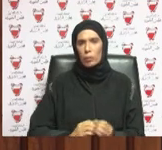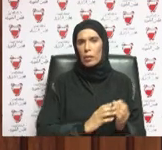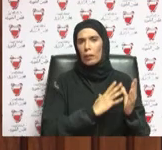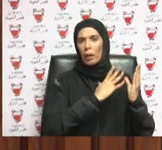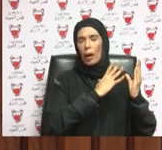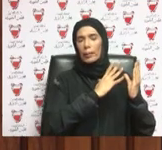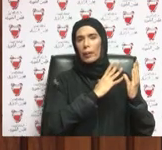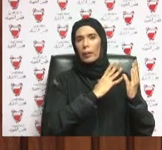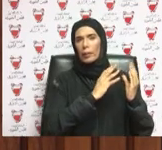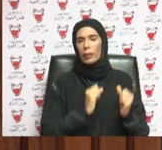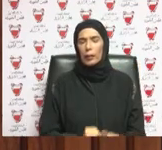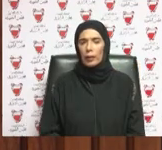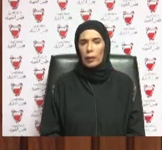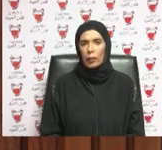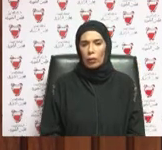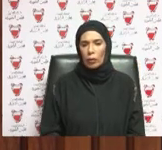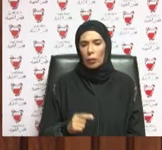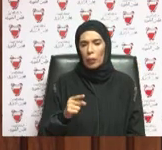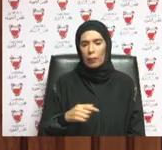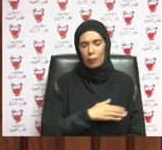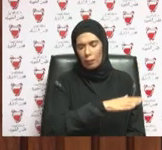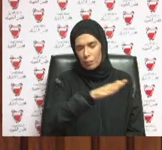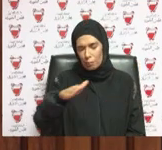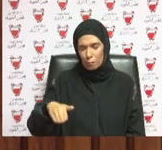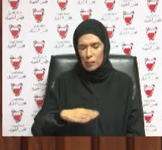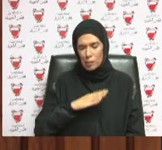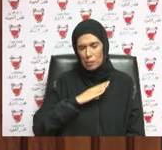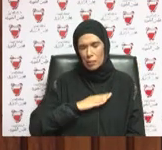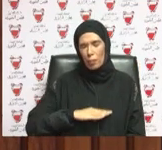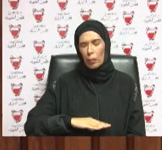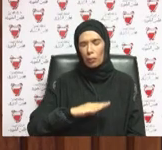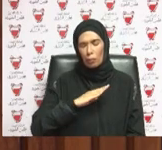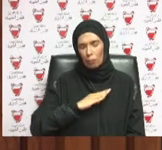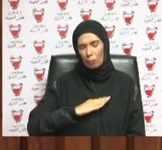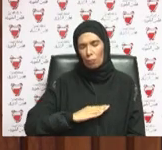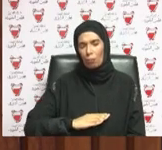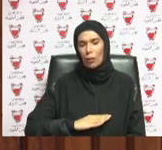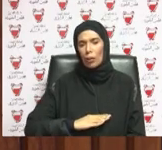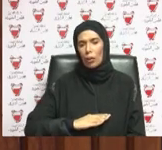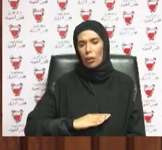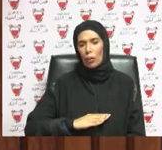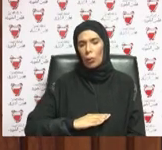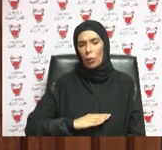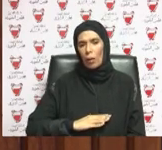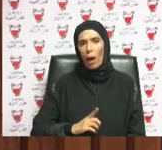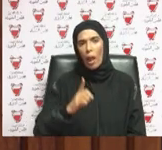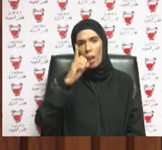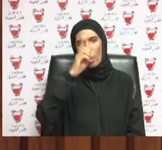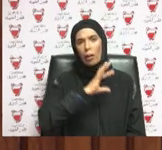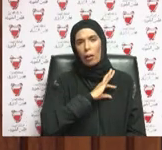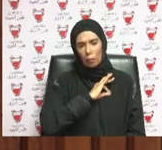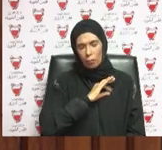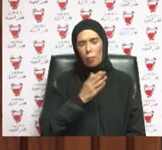جناته، وأن يلهمنا جميعا الصبر والسلوان، وسيبقى رحمه الله حاضرا